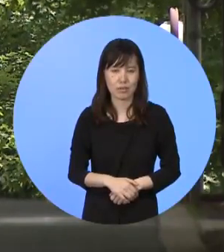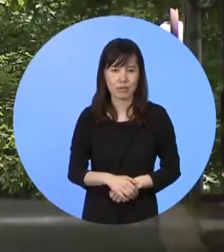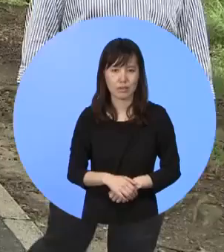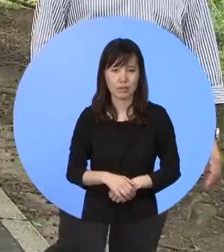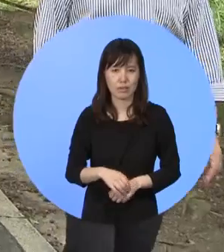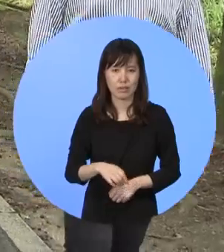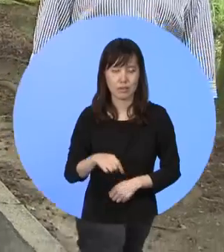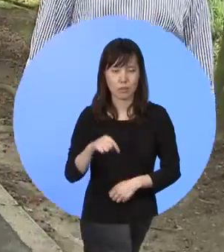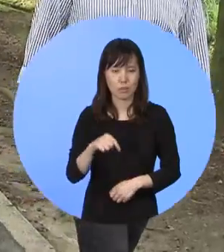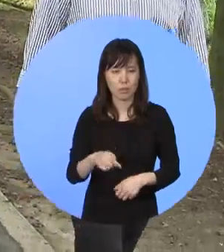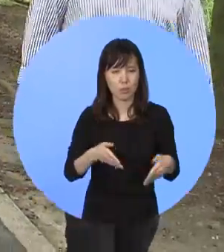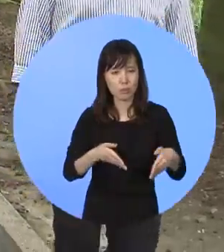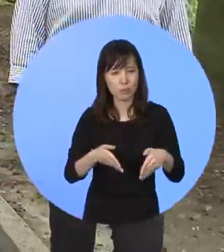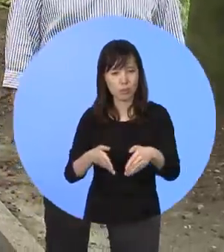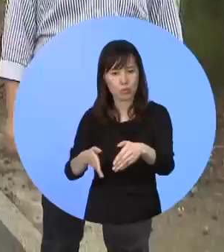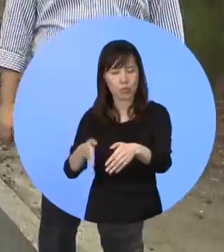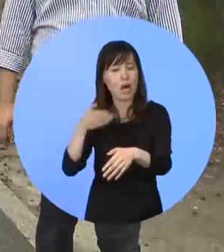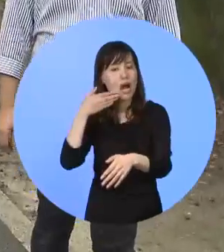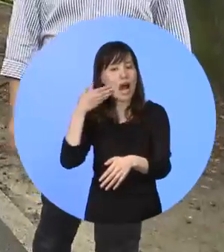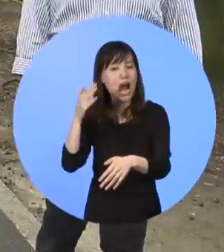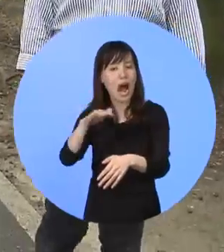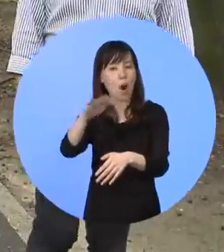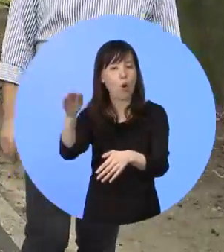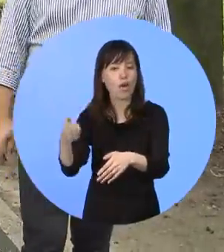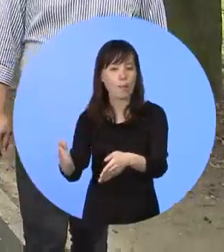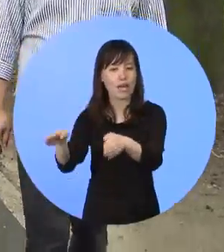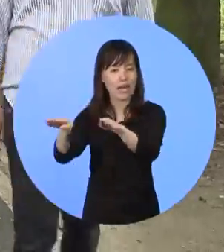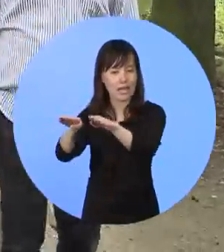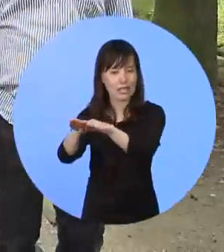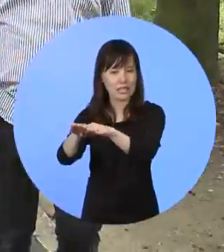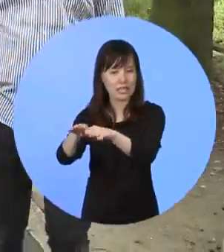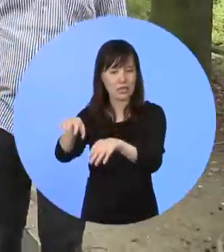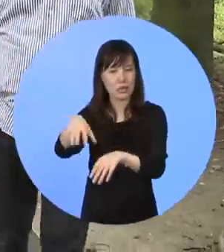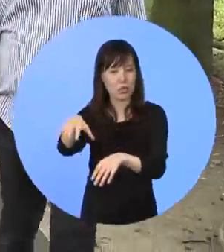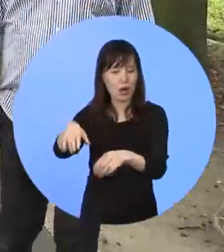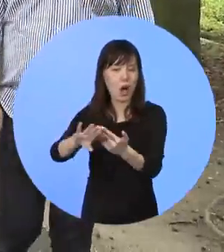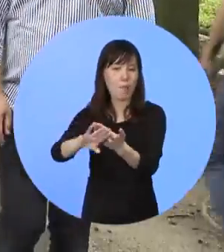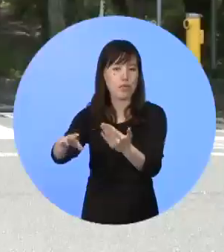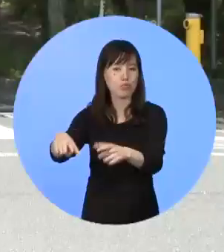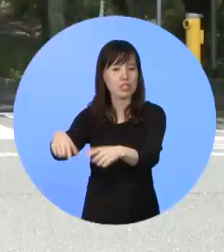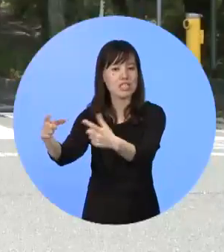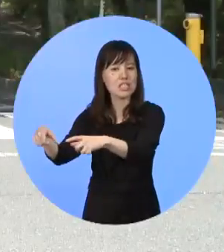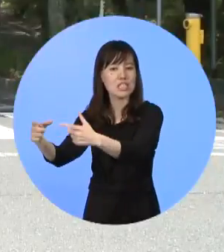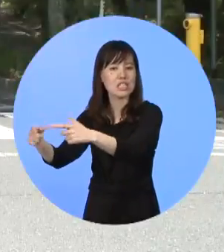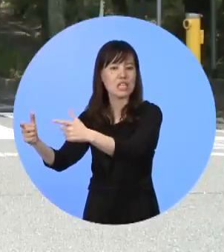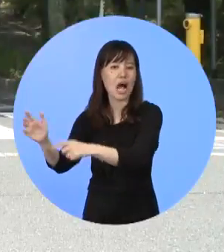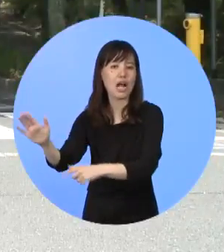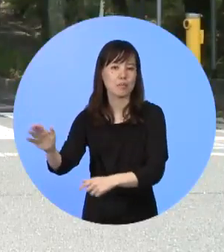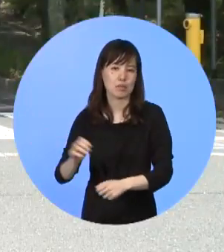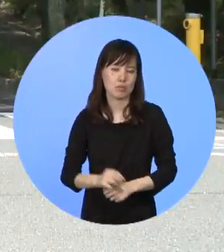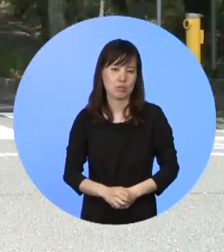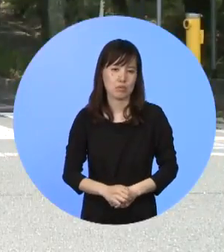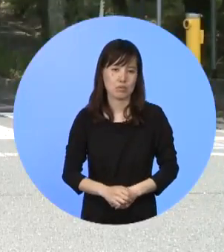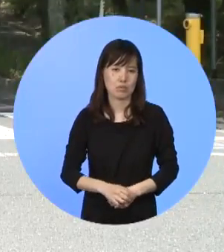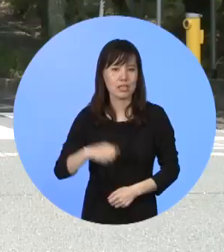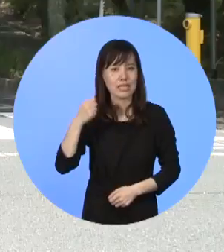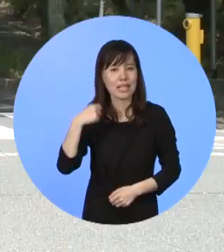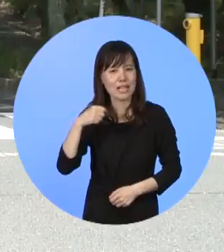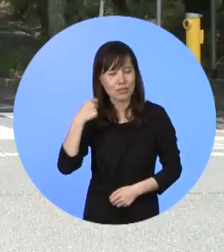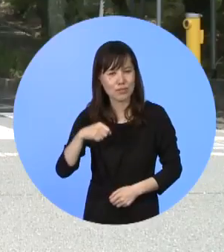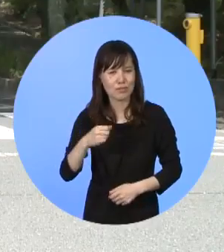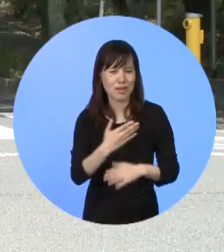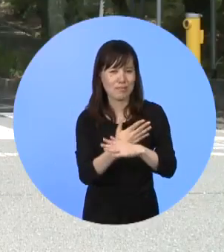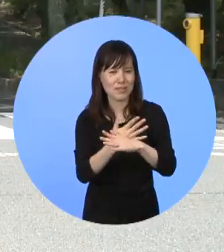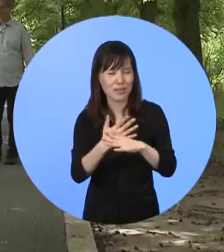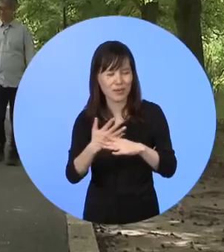くて、三色祭道は青山台の方もずっと続いてますので、そこはまた違う木が植えられています。 この夏の時期もその緑が本